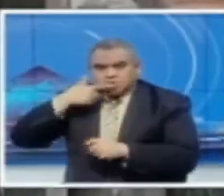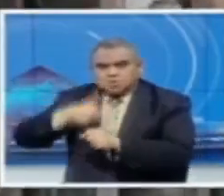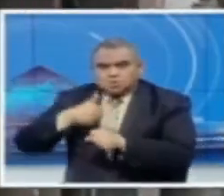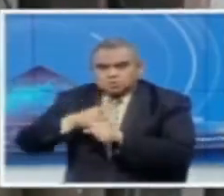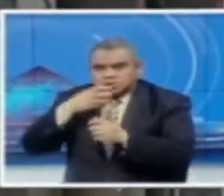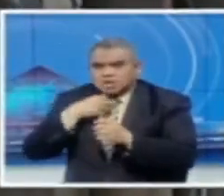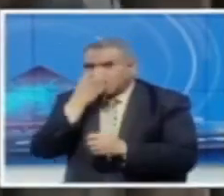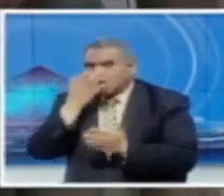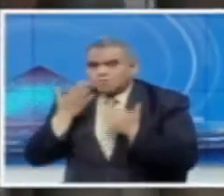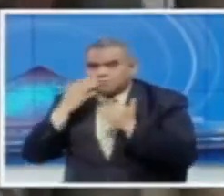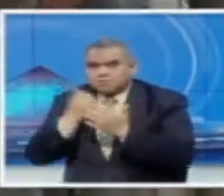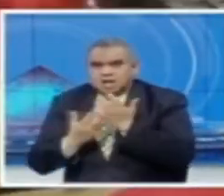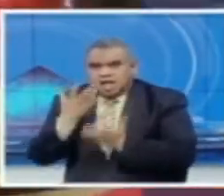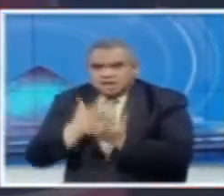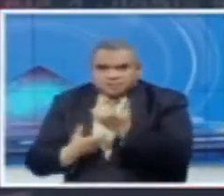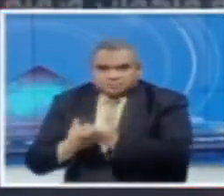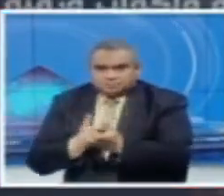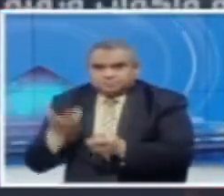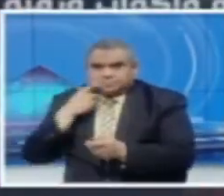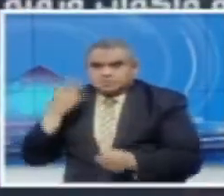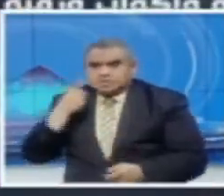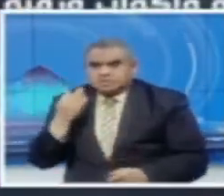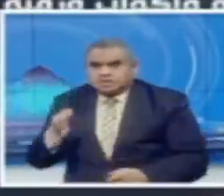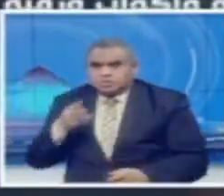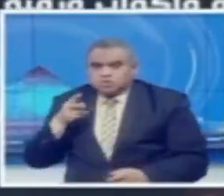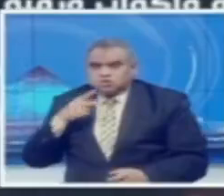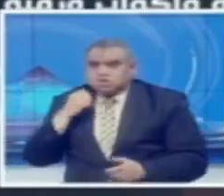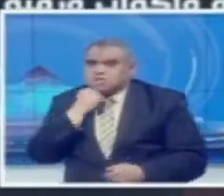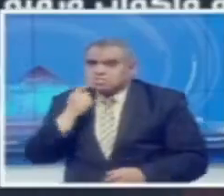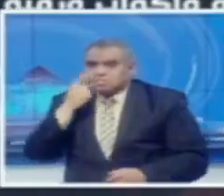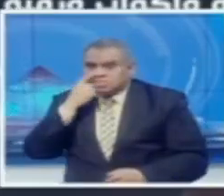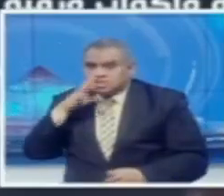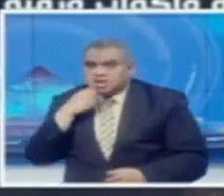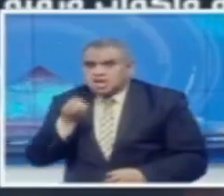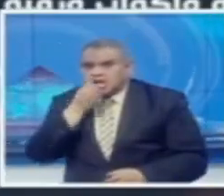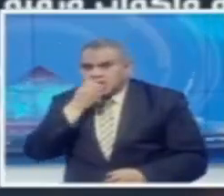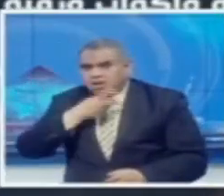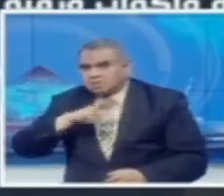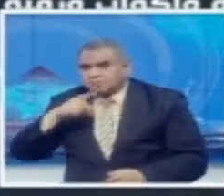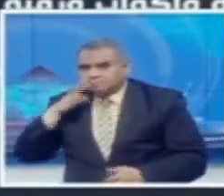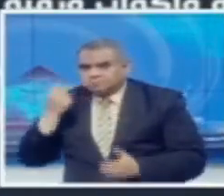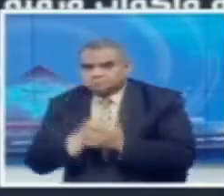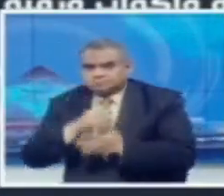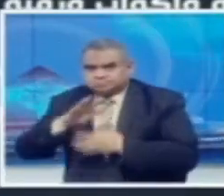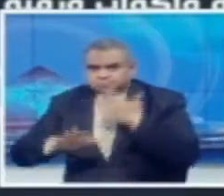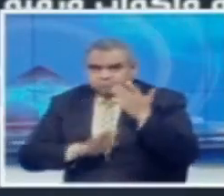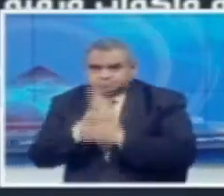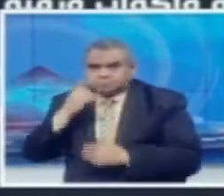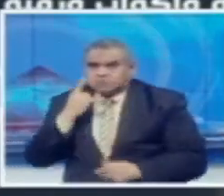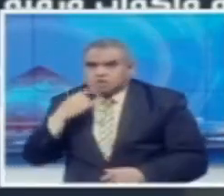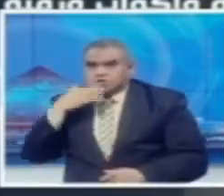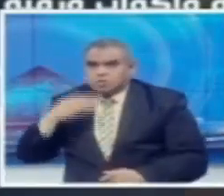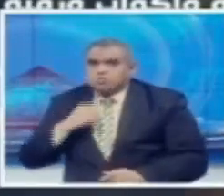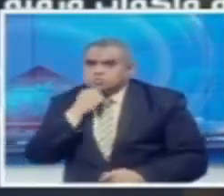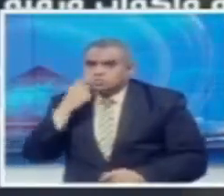الطبية وطفايات الحريق، و 23 طن ونصف أدوات مائدة وأكواب ورقية، و 12 طن ونصف